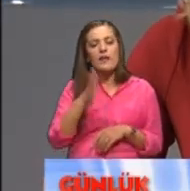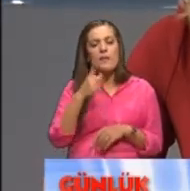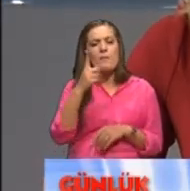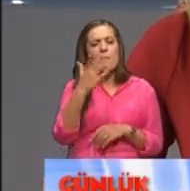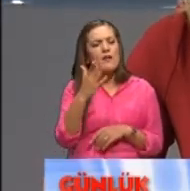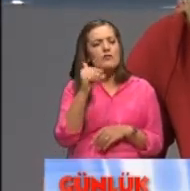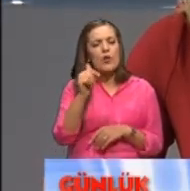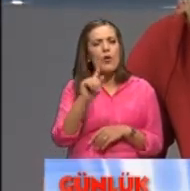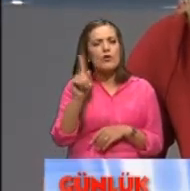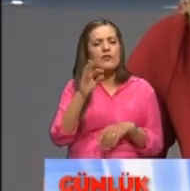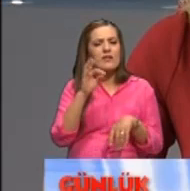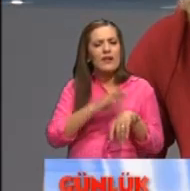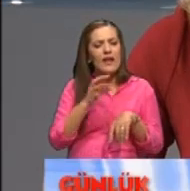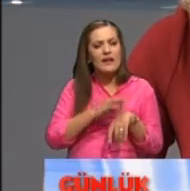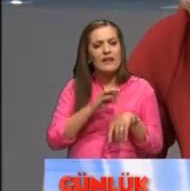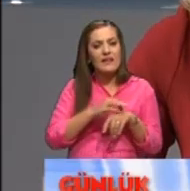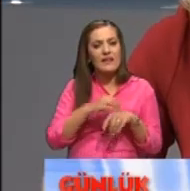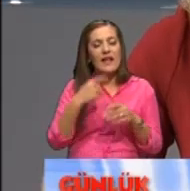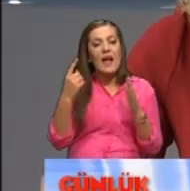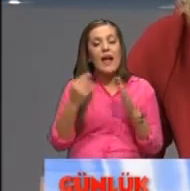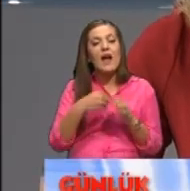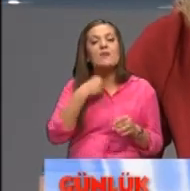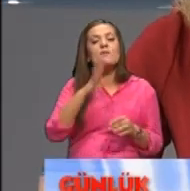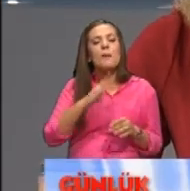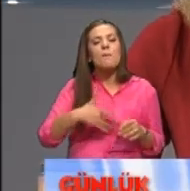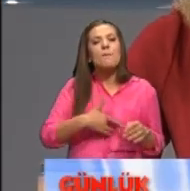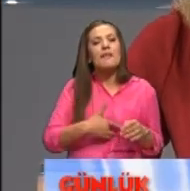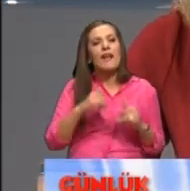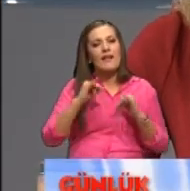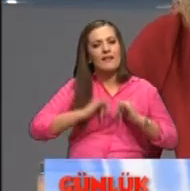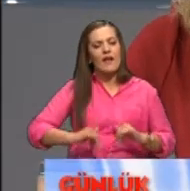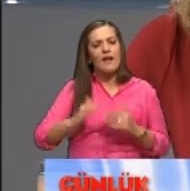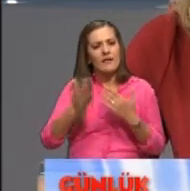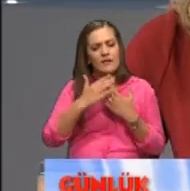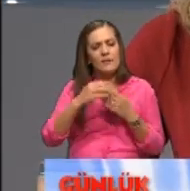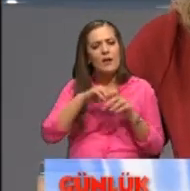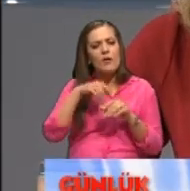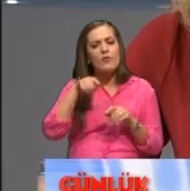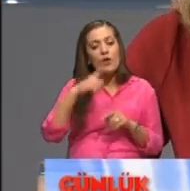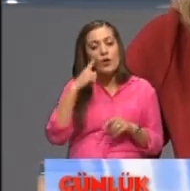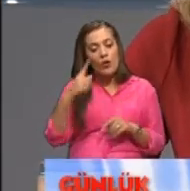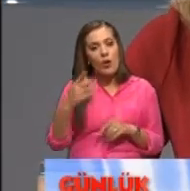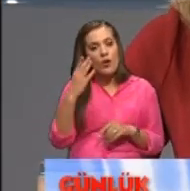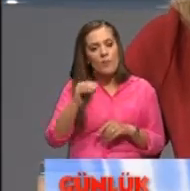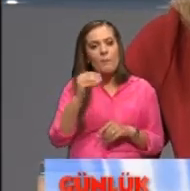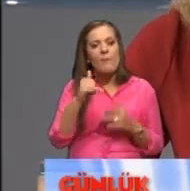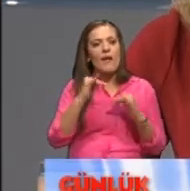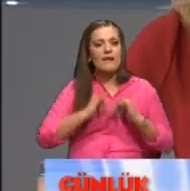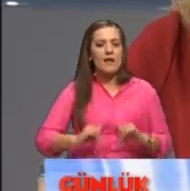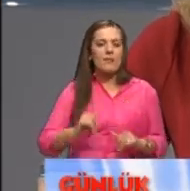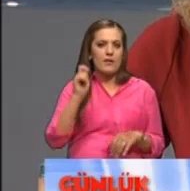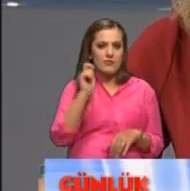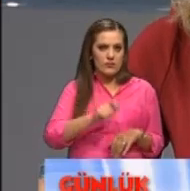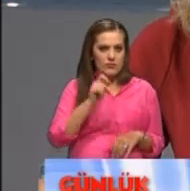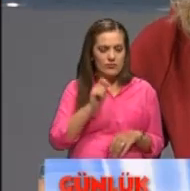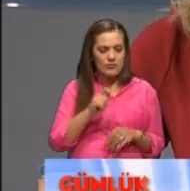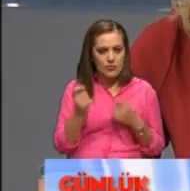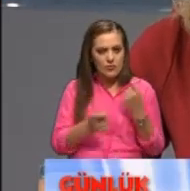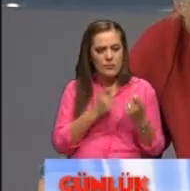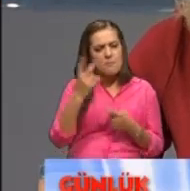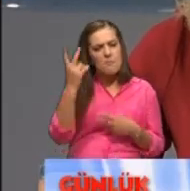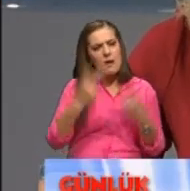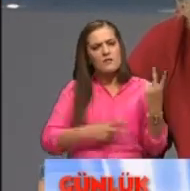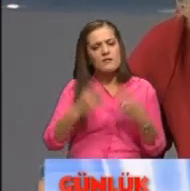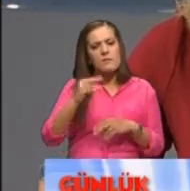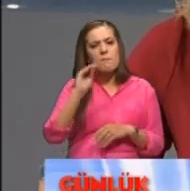Bir 5-10 dakika amacımız gaz çıkartmasa bile midesini rahatlatmak ve buna yönelik olarak bebeği rahatlatmaya çalışıyoruz.